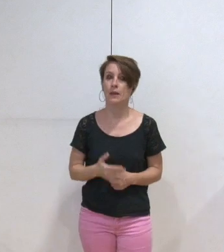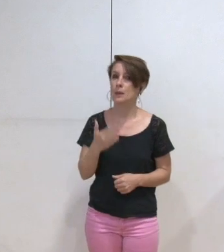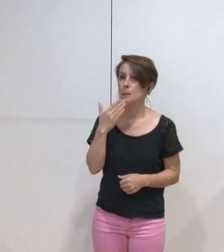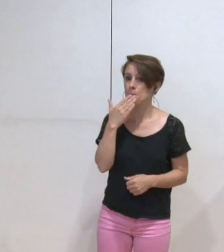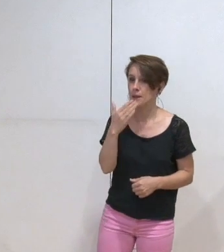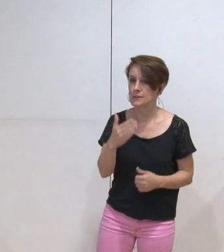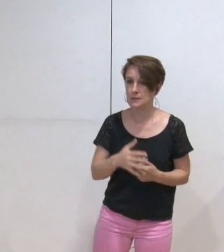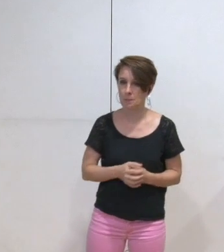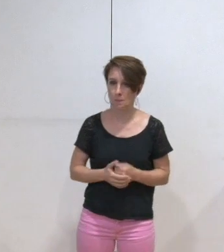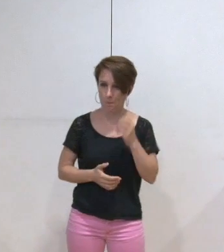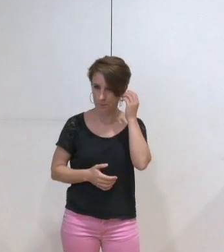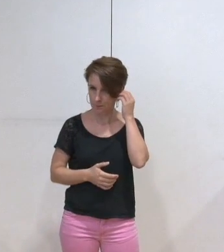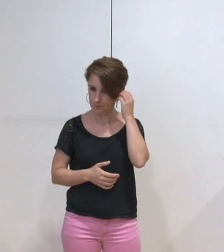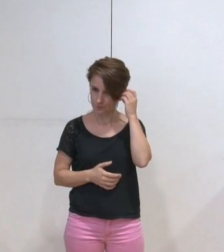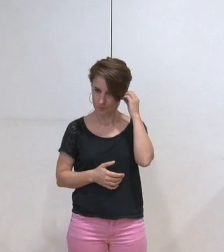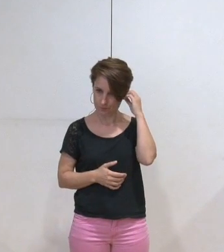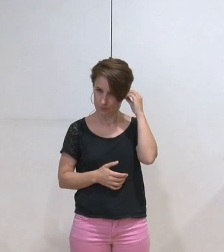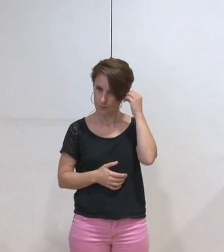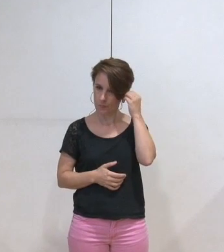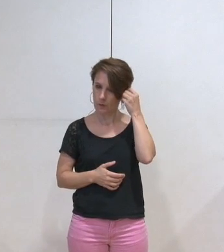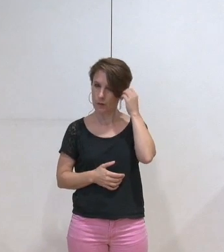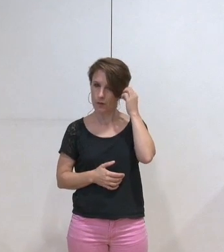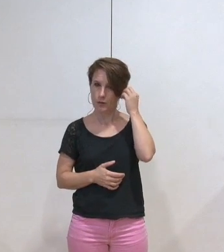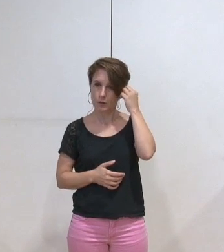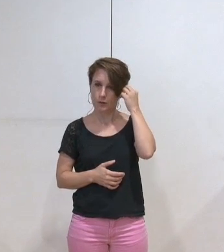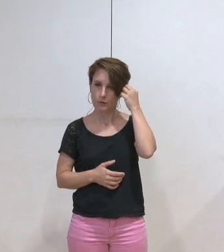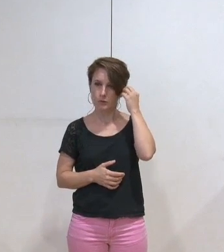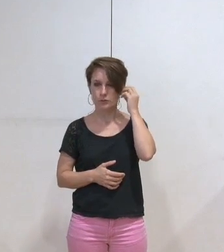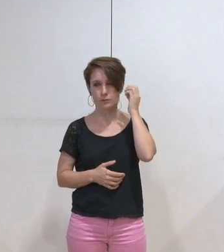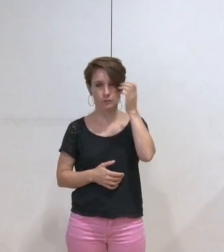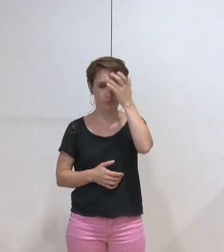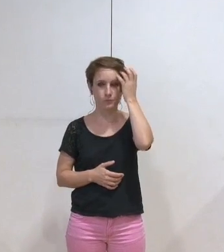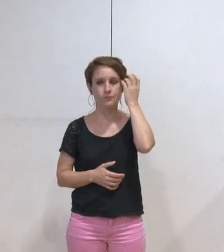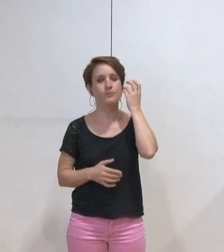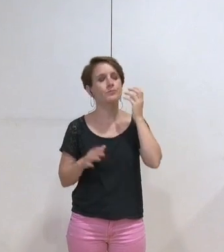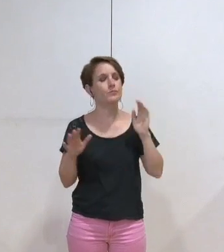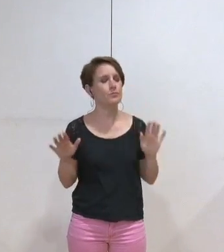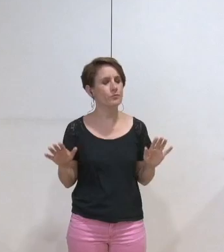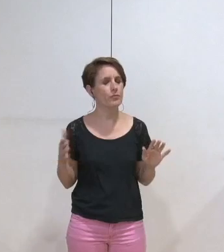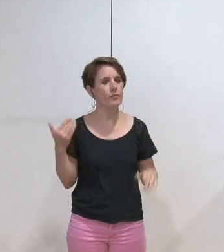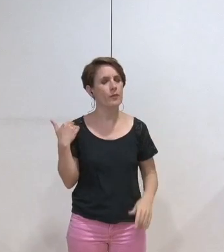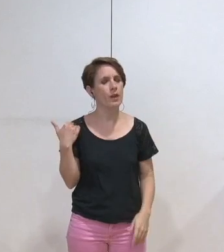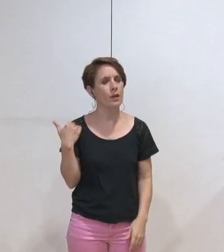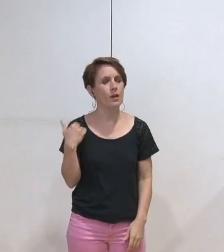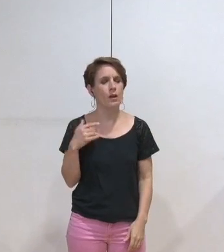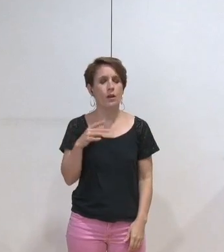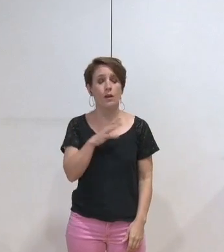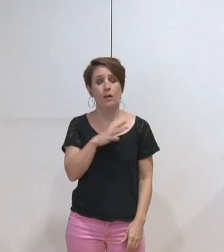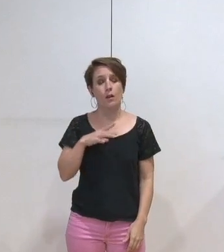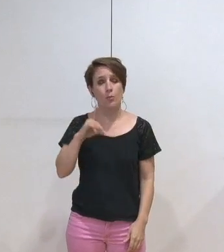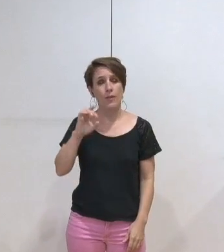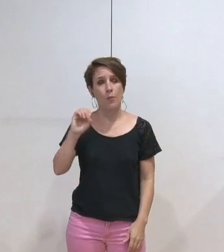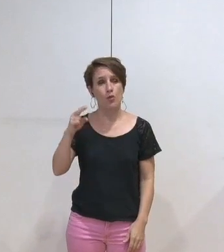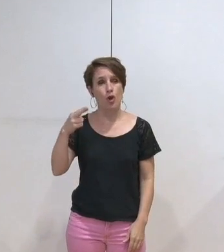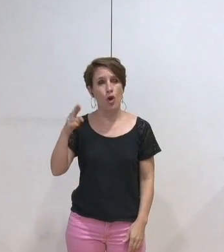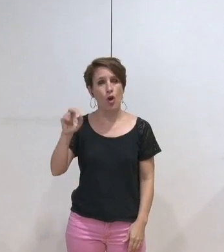préciser par rapport au au pour commencer par rapport au comparaison qui était faite par Madame dornano entre les